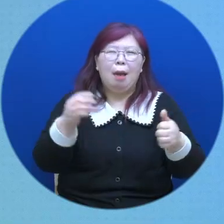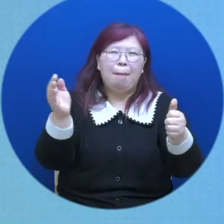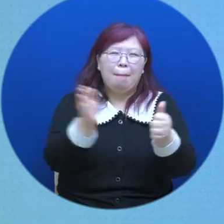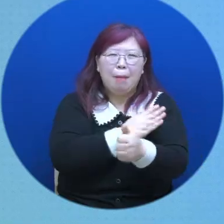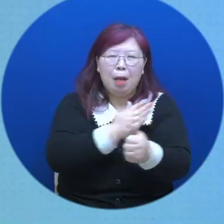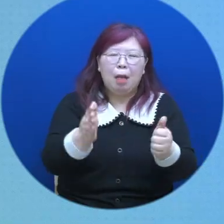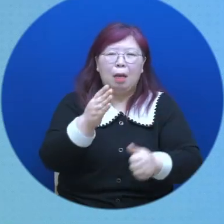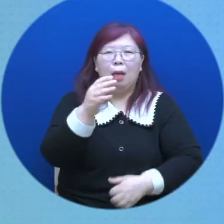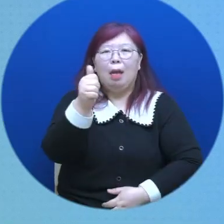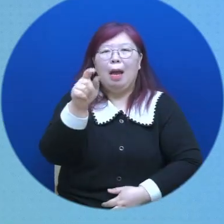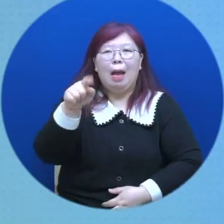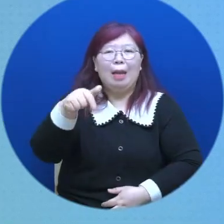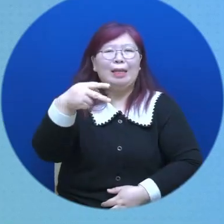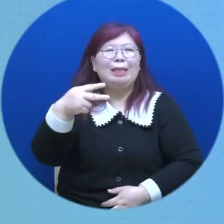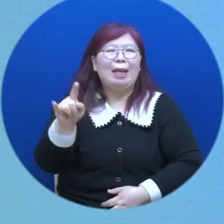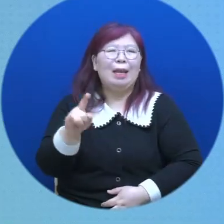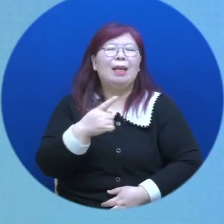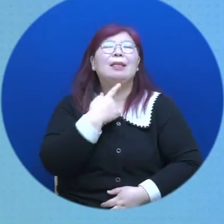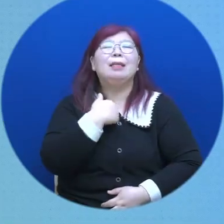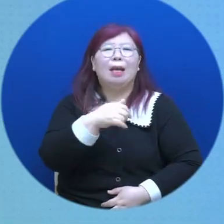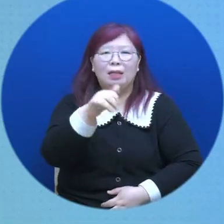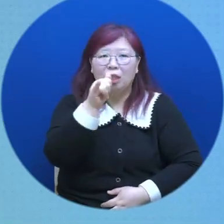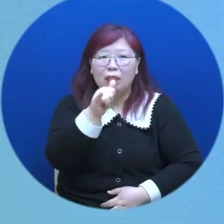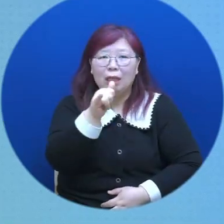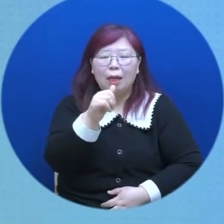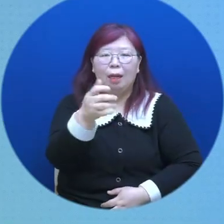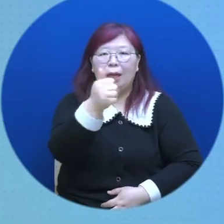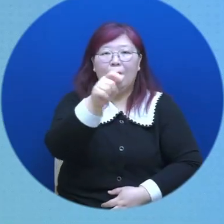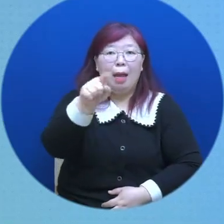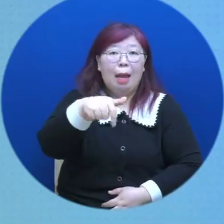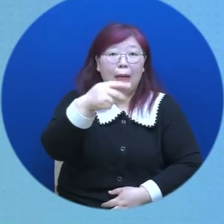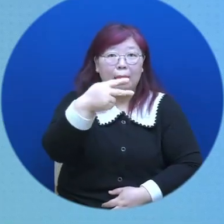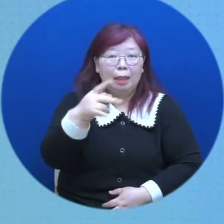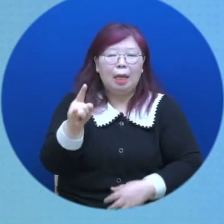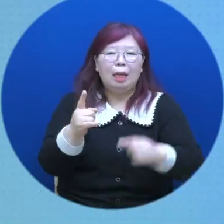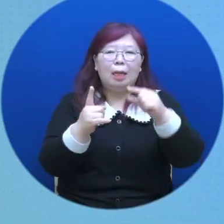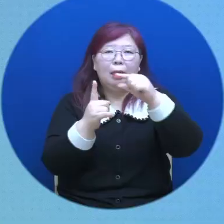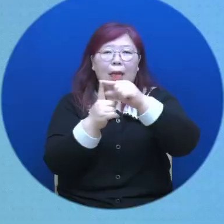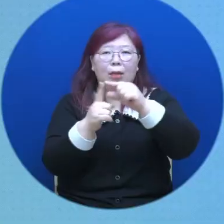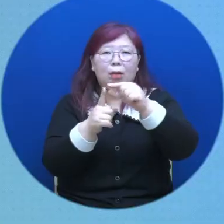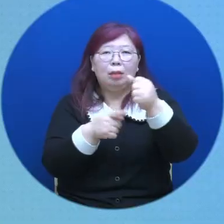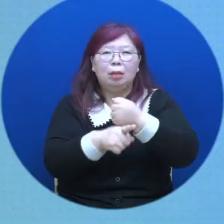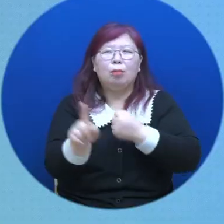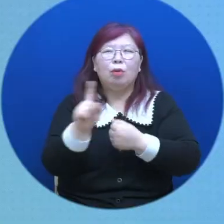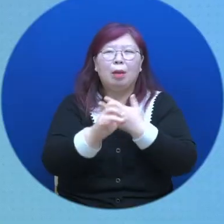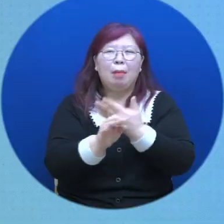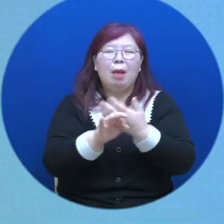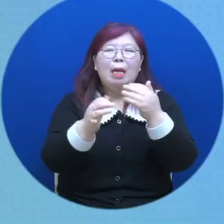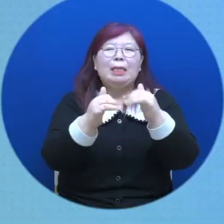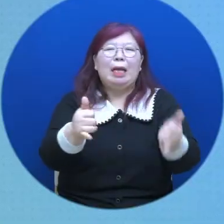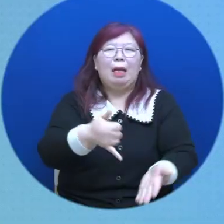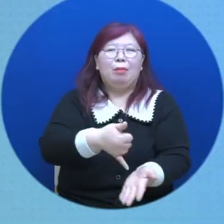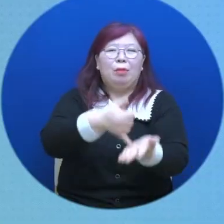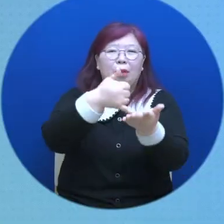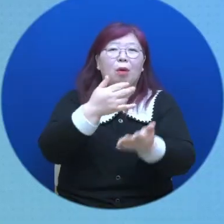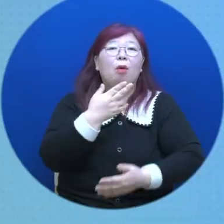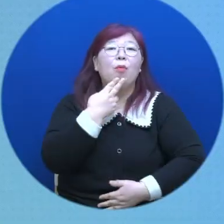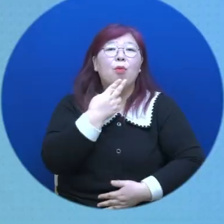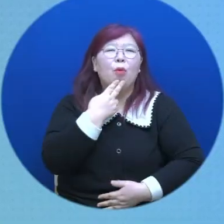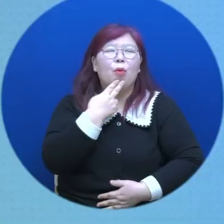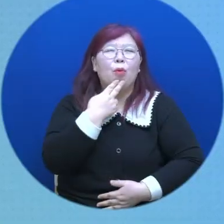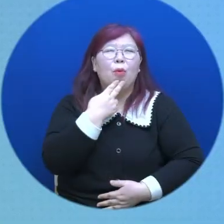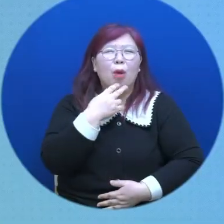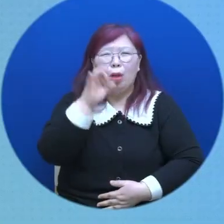학대했다, 이렇게 말을 해요. 여기서 말하고 있는 학대라고 하는 것은 사람 취급을 하지 아니하고